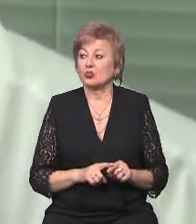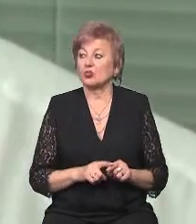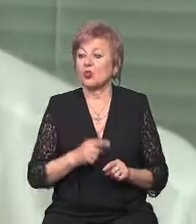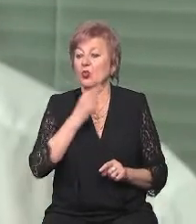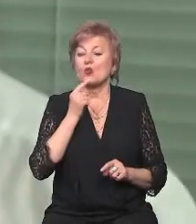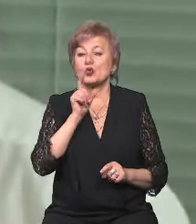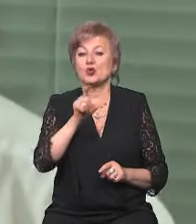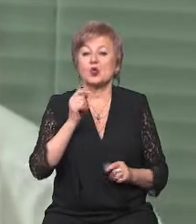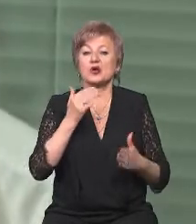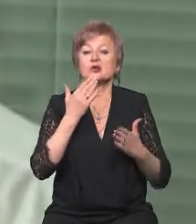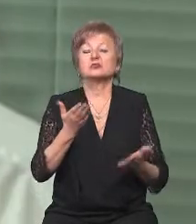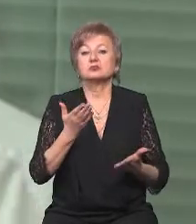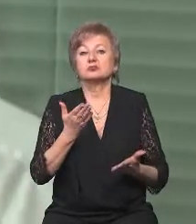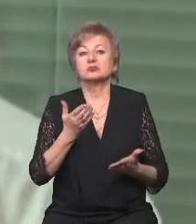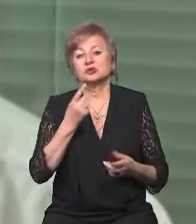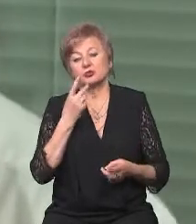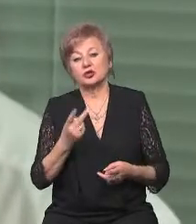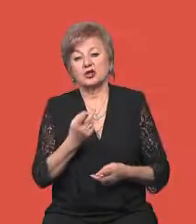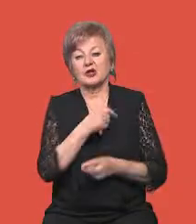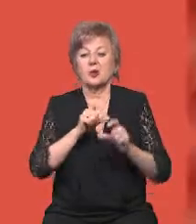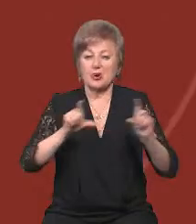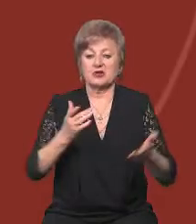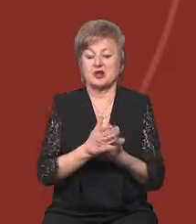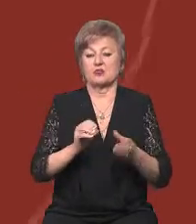багатьох лікувальних закладах виникла проблема.